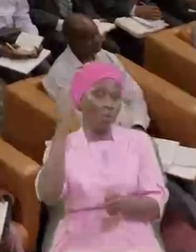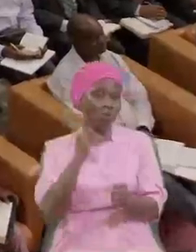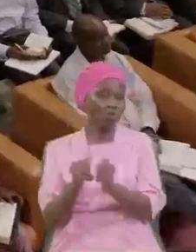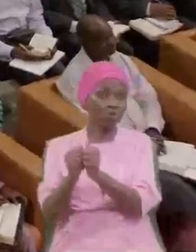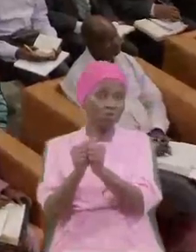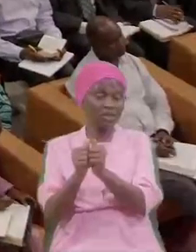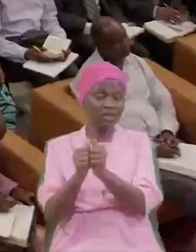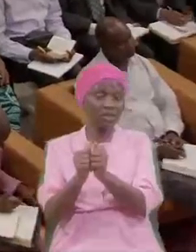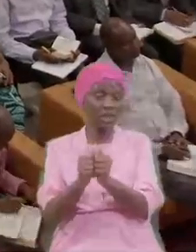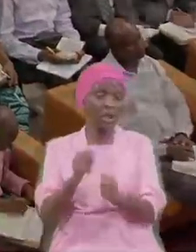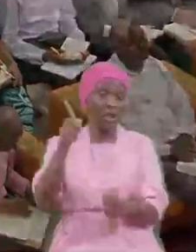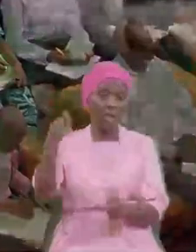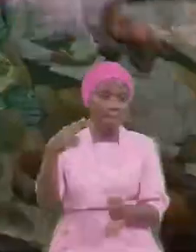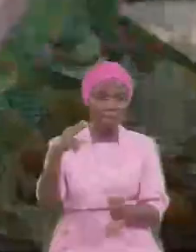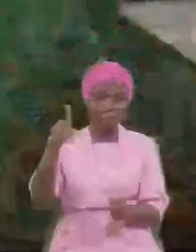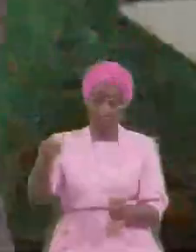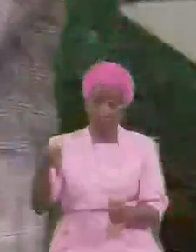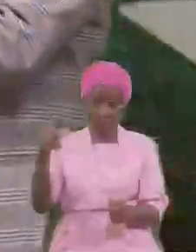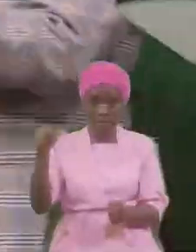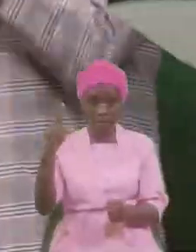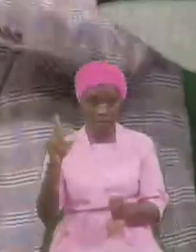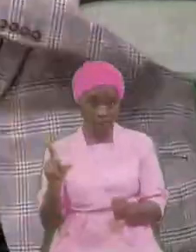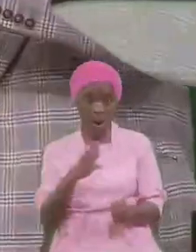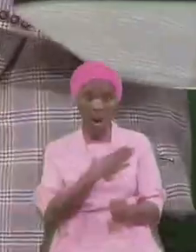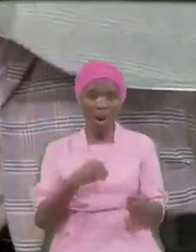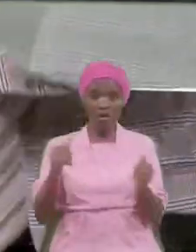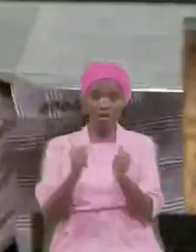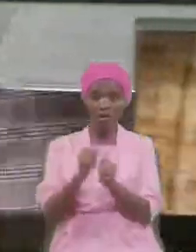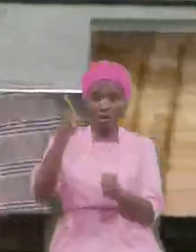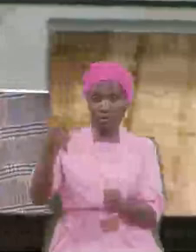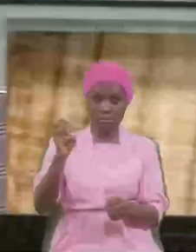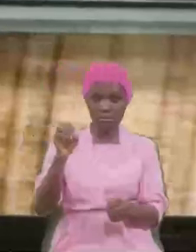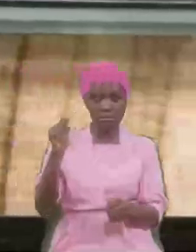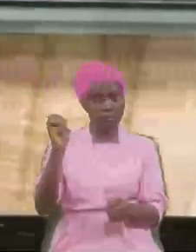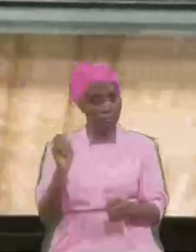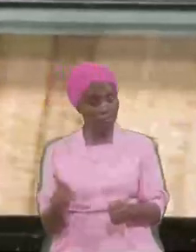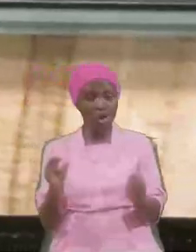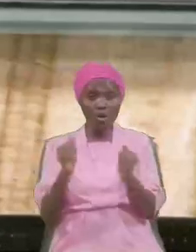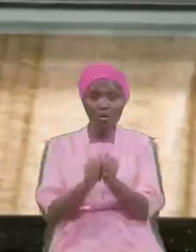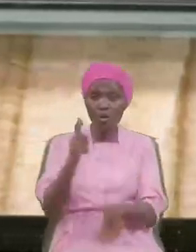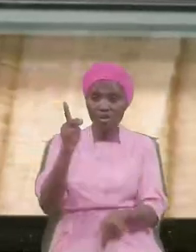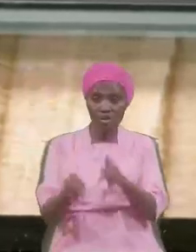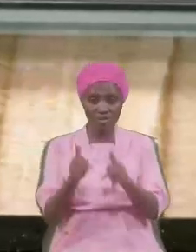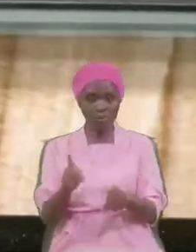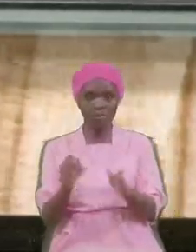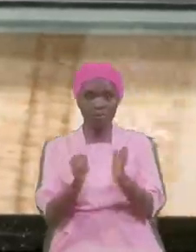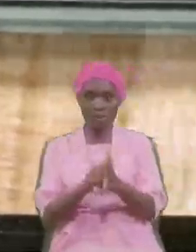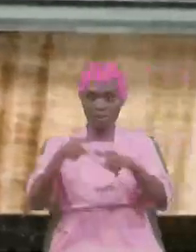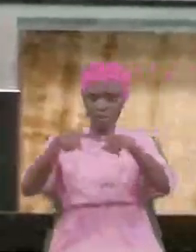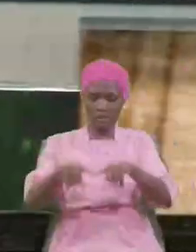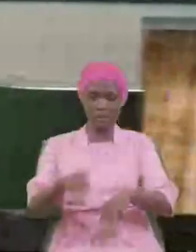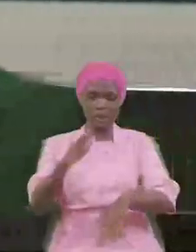Paul, avec Pierre. Il a été avec les gens qui s'appuyaient sur lui,